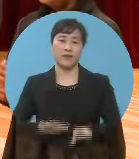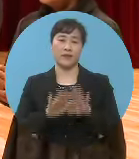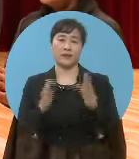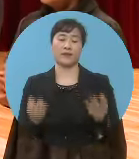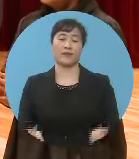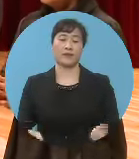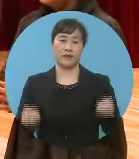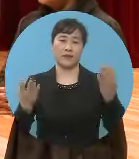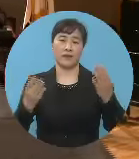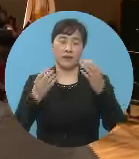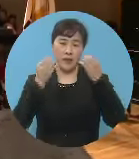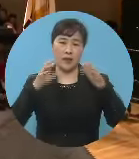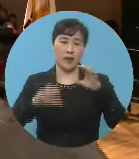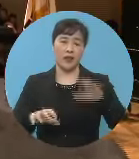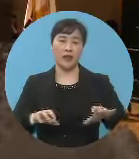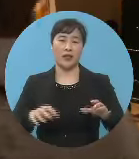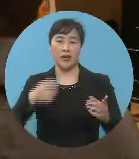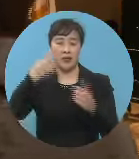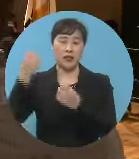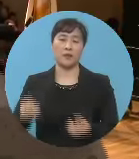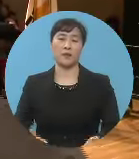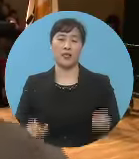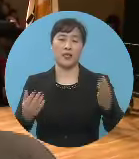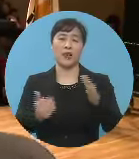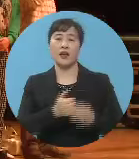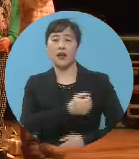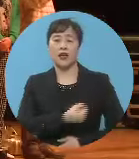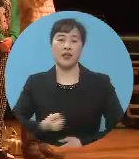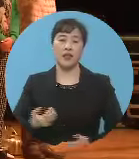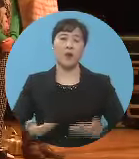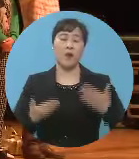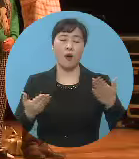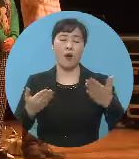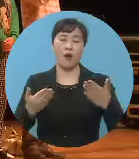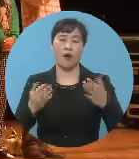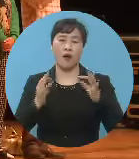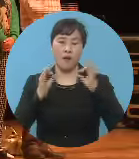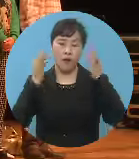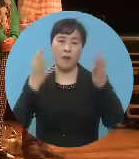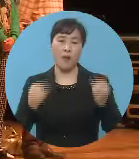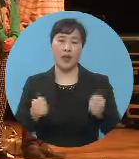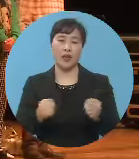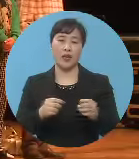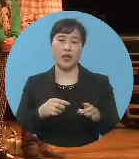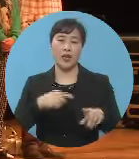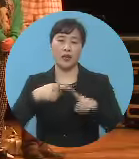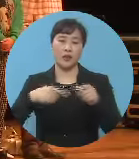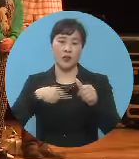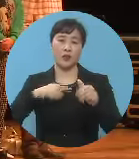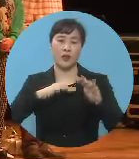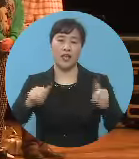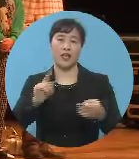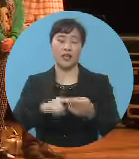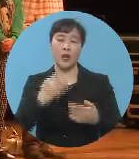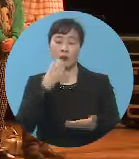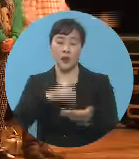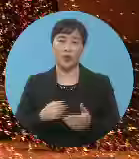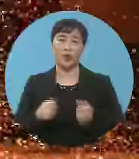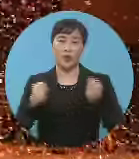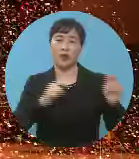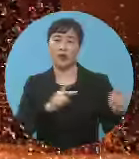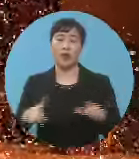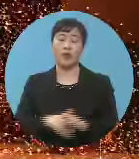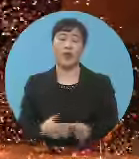행사는 새마을의 날 기념식과 희생과 봉사로 땀 흘려온 새마을 지도자에 대한 표창에 이어 다양한